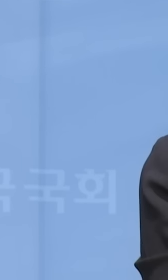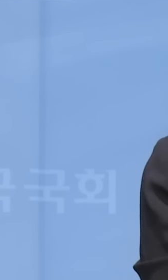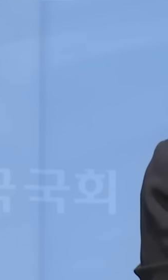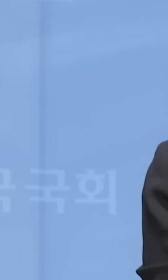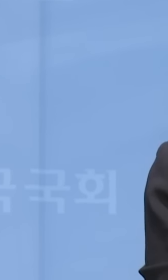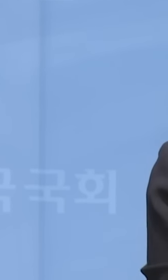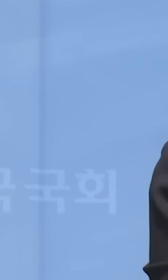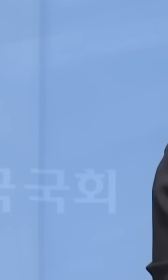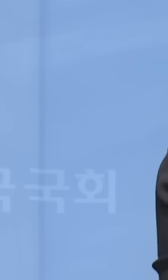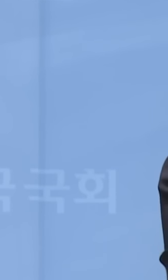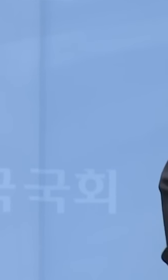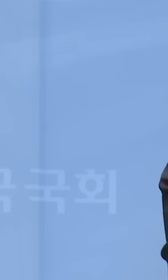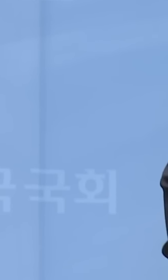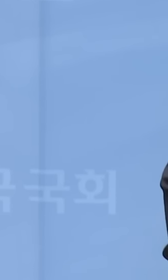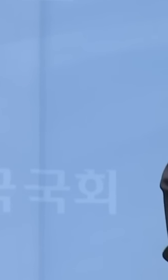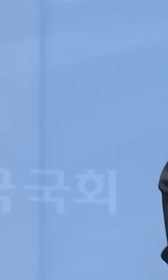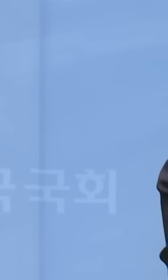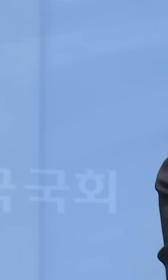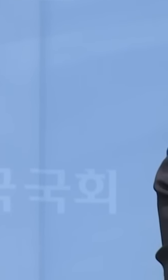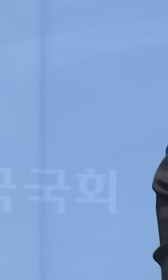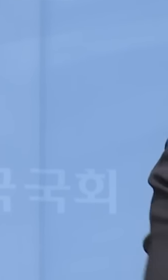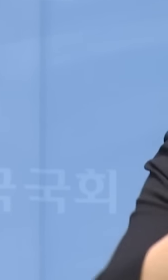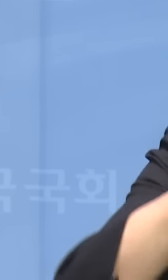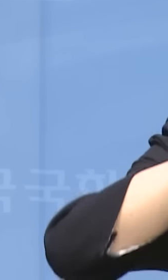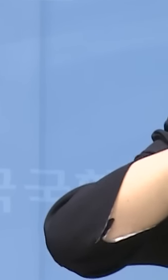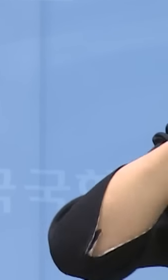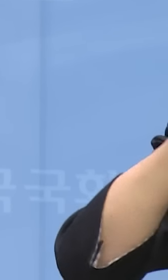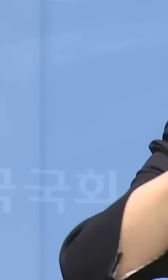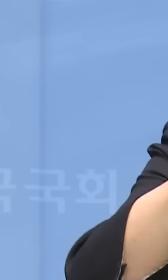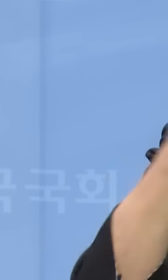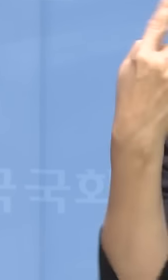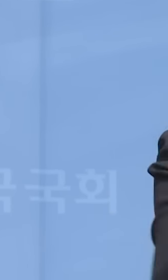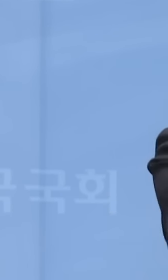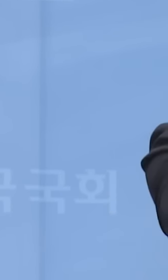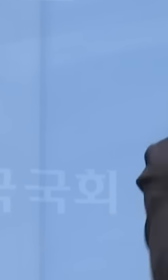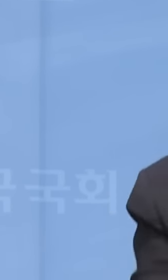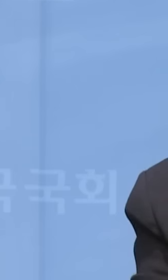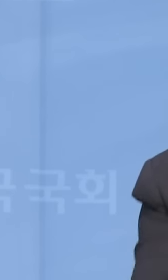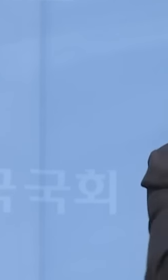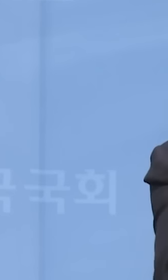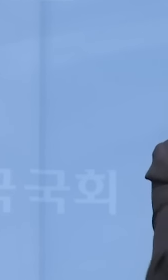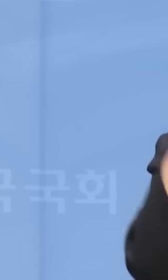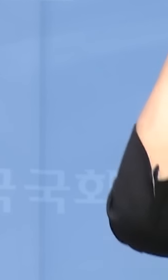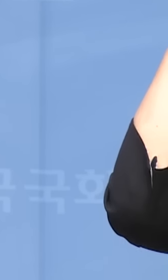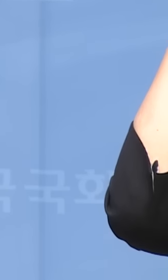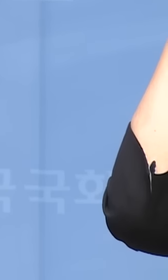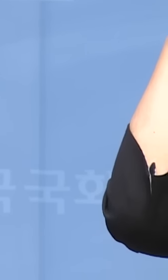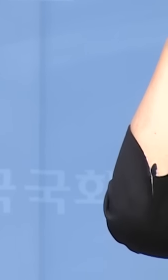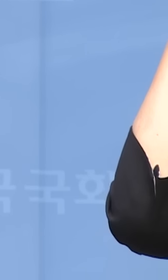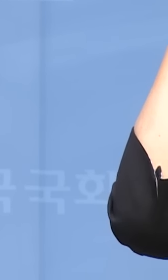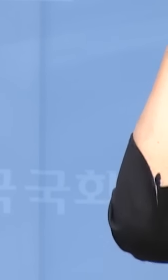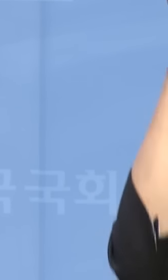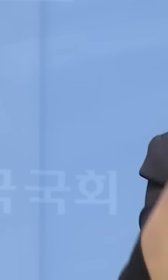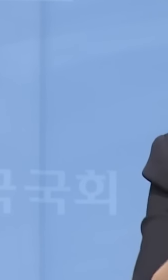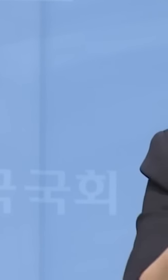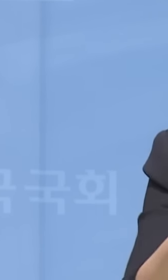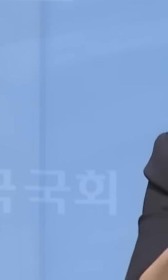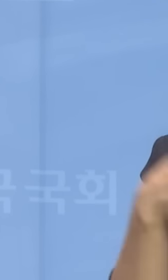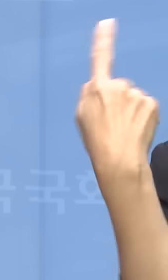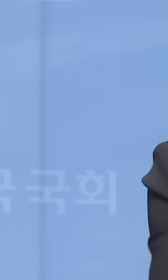취임 2주년 기자회견은 국정기조 쇄신을 바랬던 우리 국민의 기대를 철저히